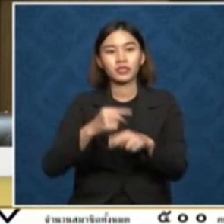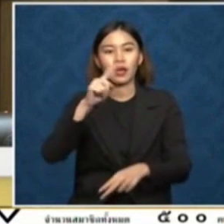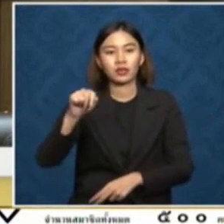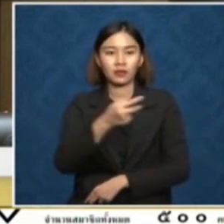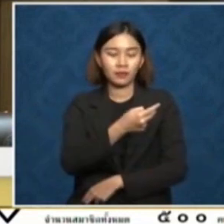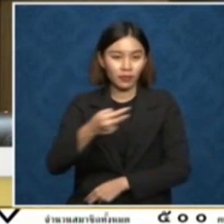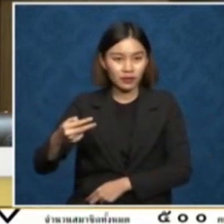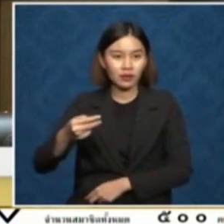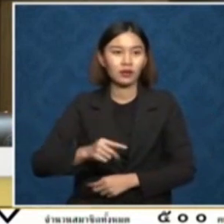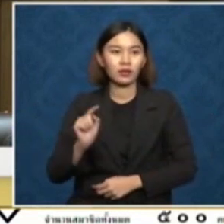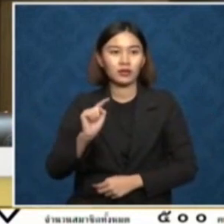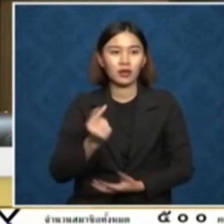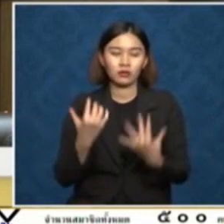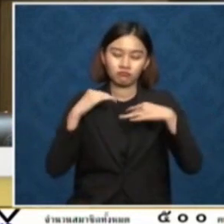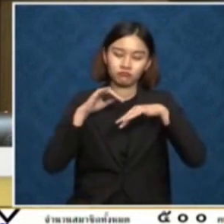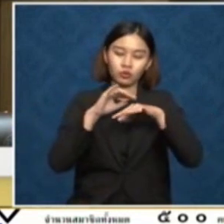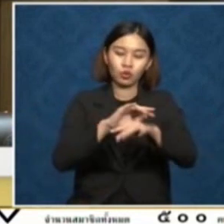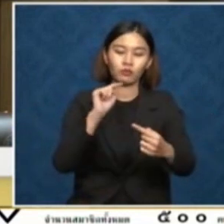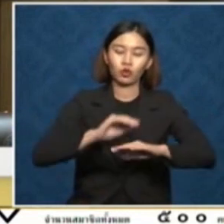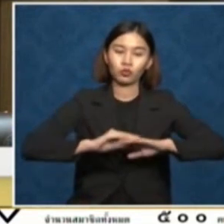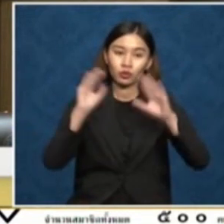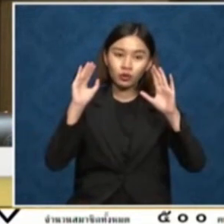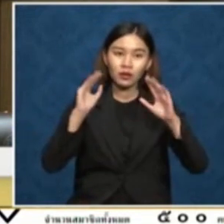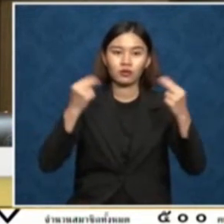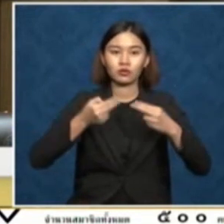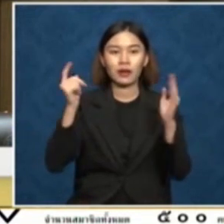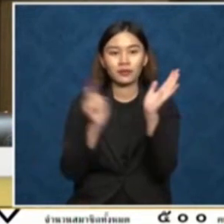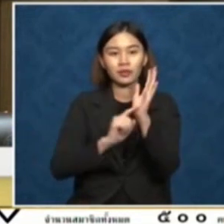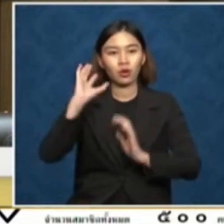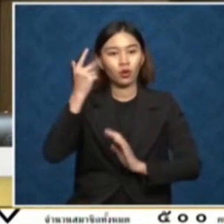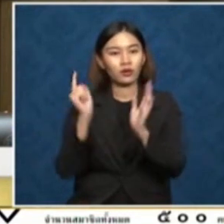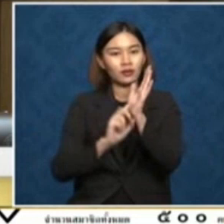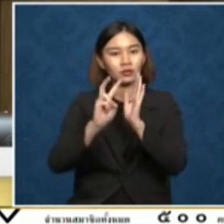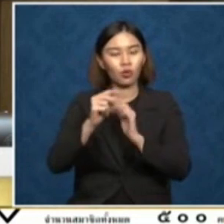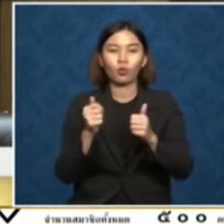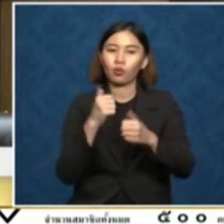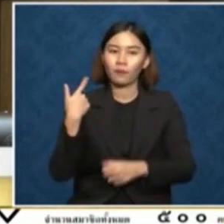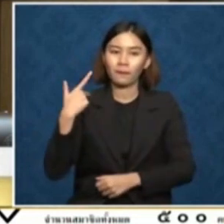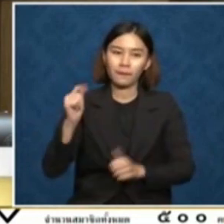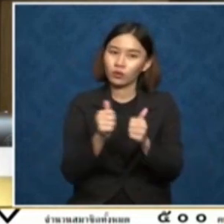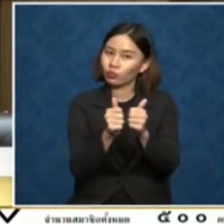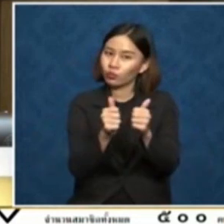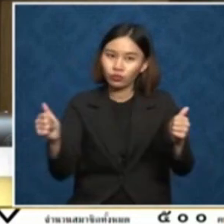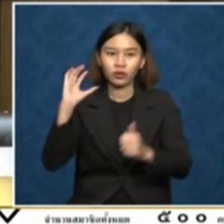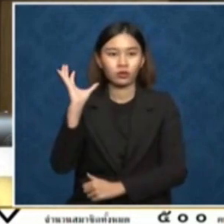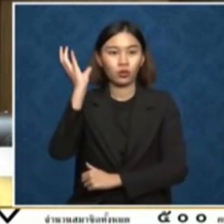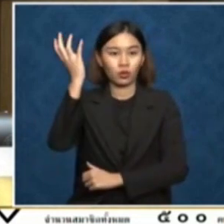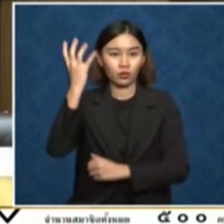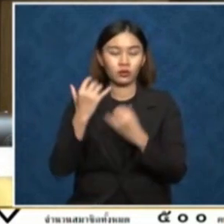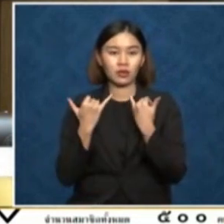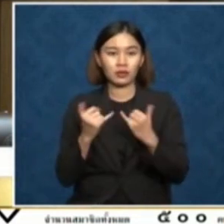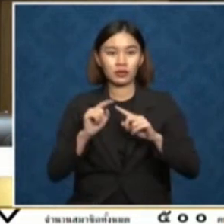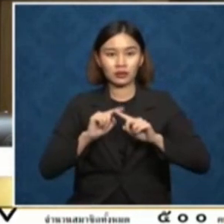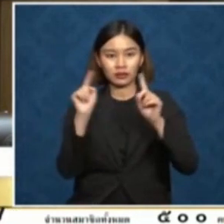สงครามโลกครั้งที่สองจากการถอดรหัสอินิกมานะคะเรื่องราวของเขาเนี่ยได้ถูกนำมาสร้างเป็นภาพยนตร์ที่มีชื่อเสียงมากๆนั่น